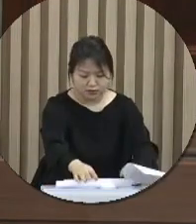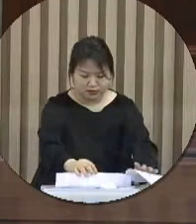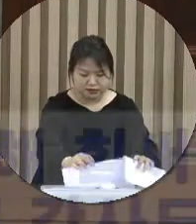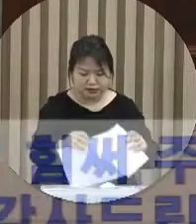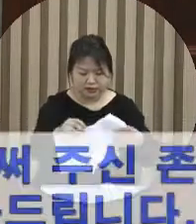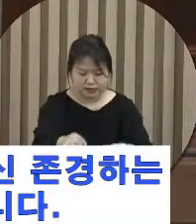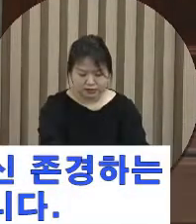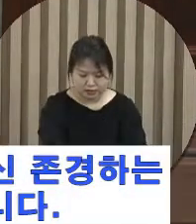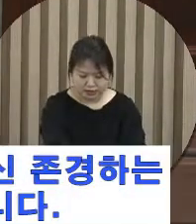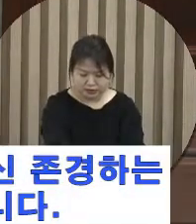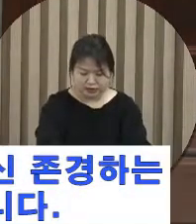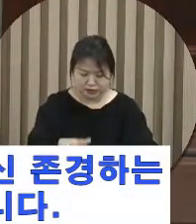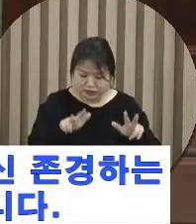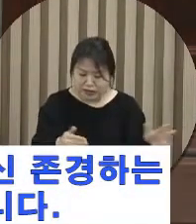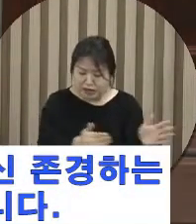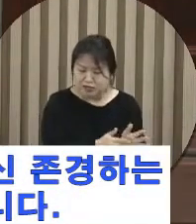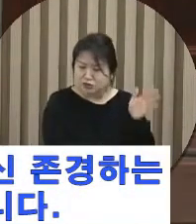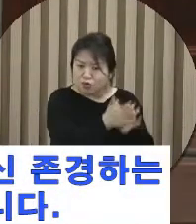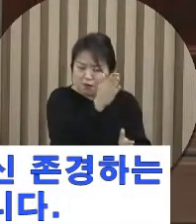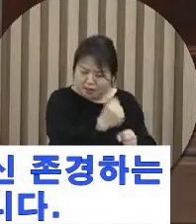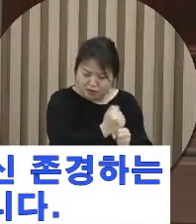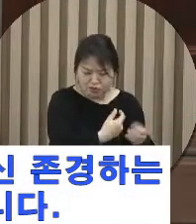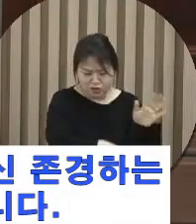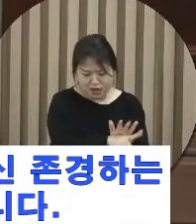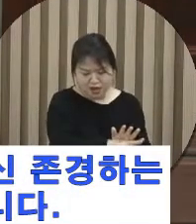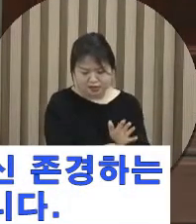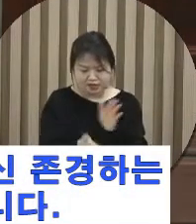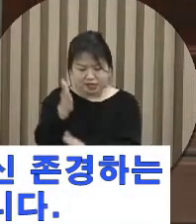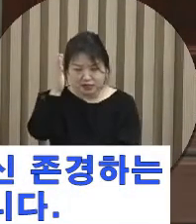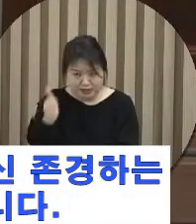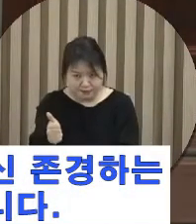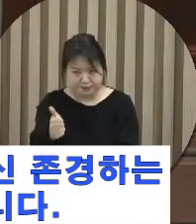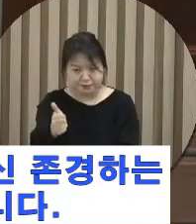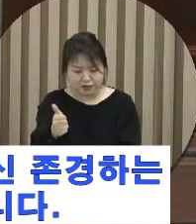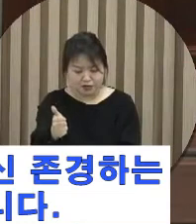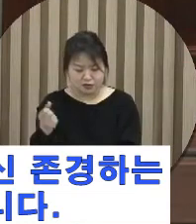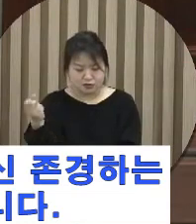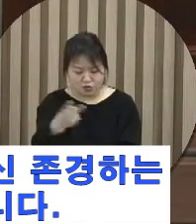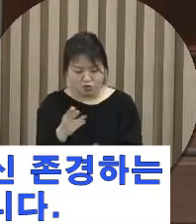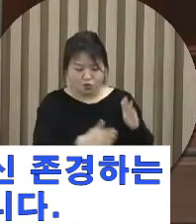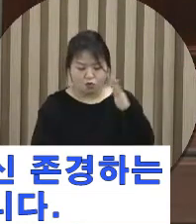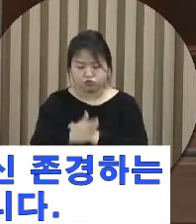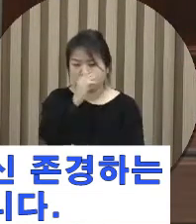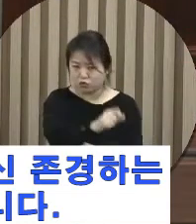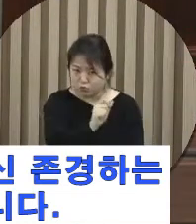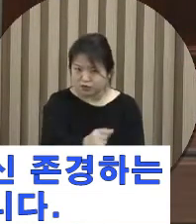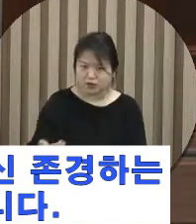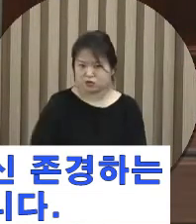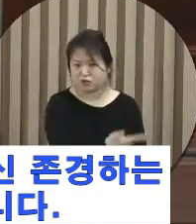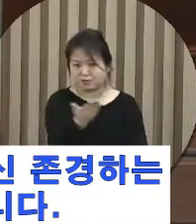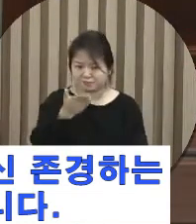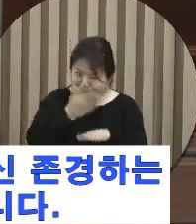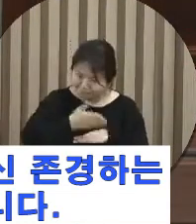그동안 우정장안 팔탄에 도시기반 조성을 위해 힘써주신 존경하는 서철모 시장님을 비롯한 공직자